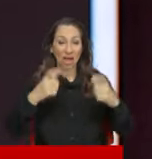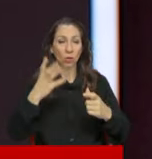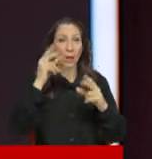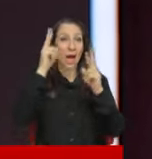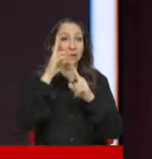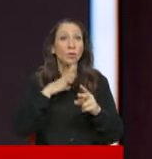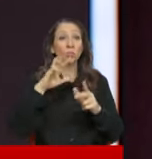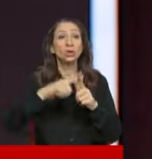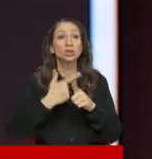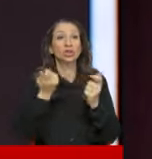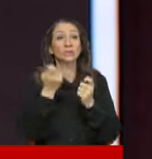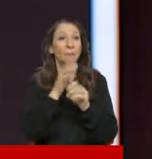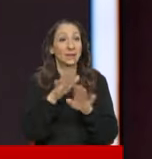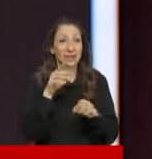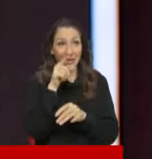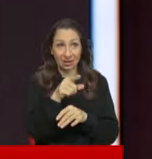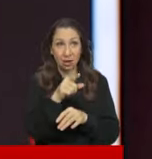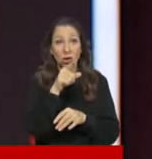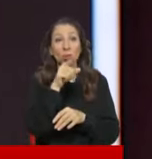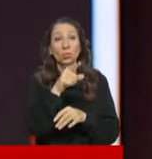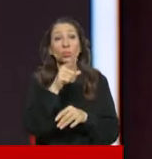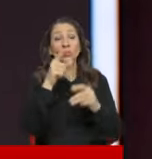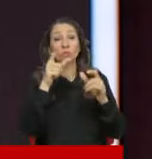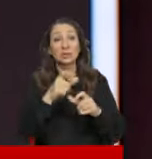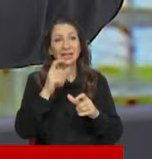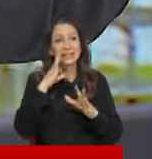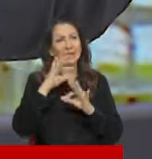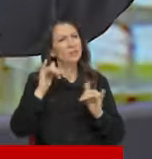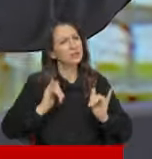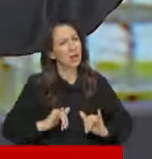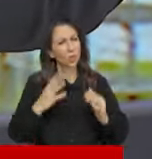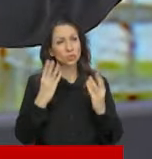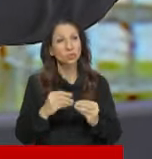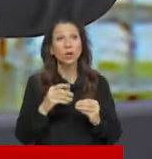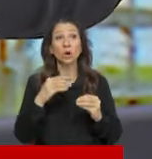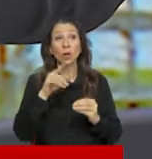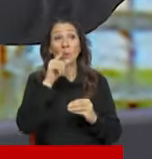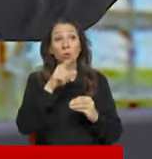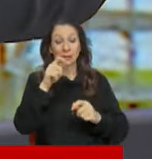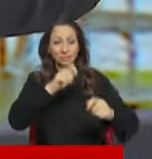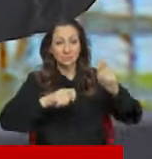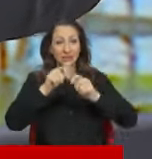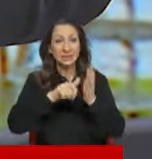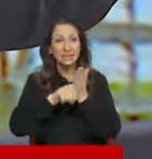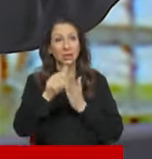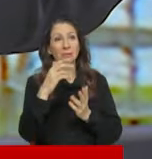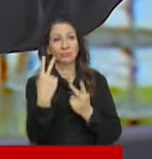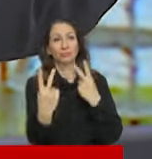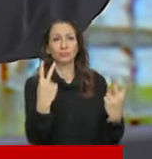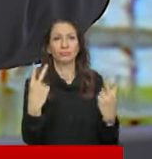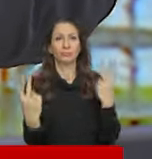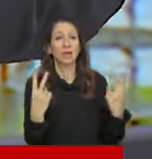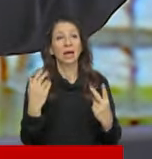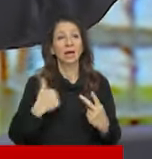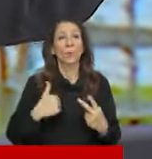Bununla ilgili proje çalışmalarımızı bitirdik buradaki vatandaşlarımız rahat olsunlar Zira buradaki yapıların tamamı kendilerine ait